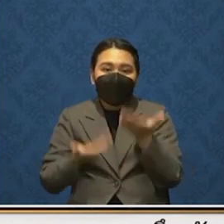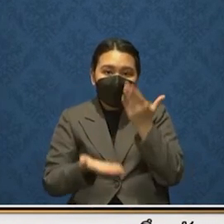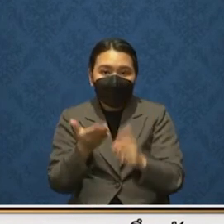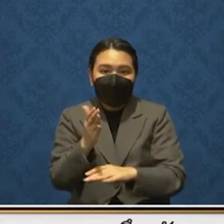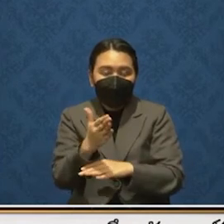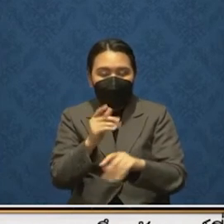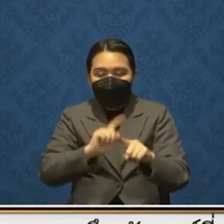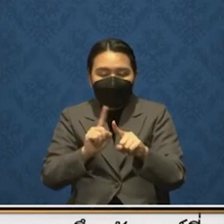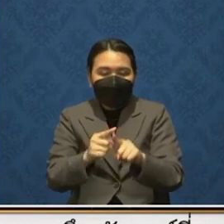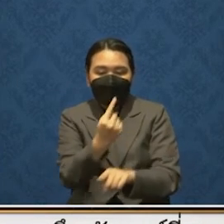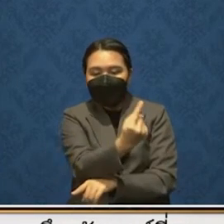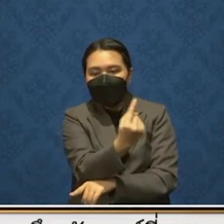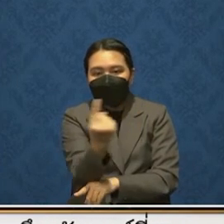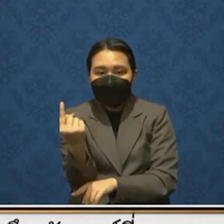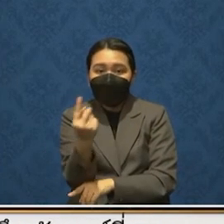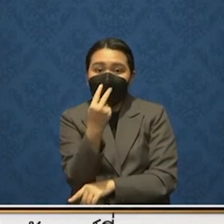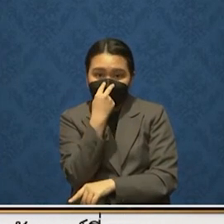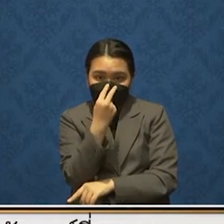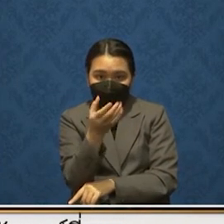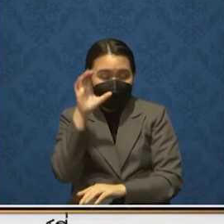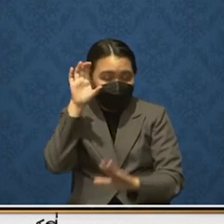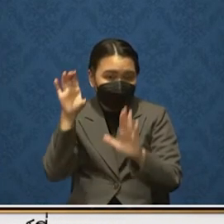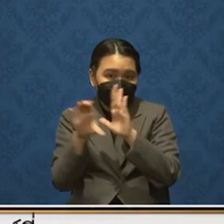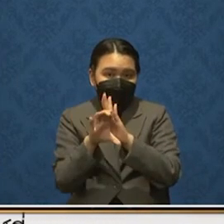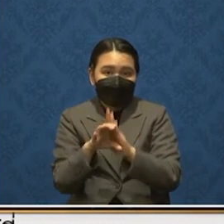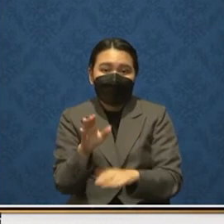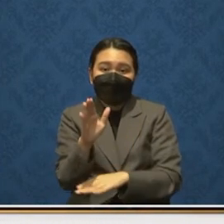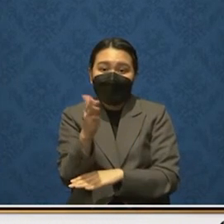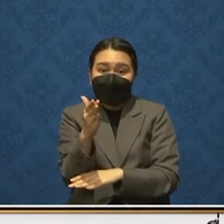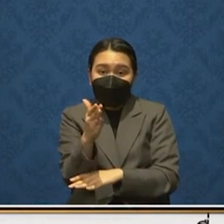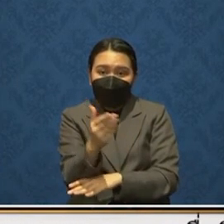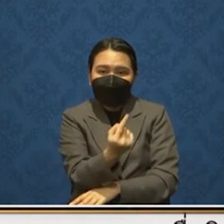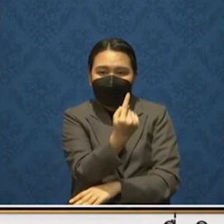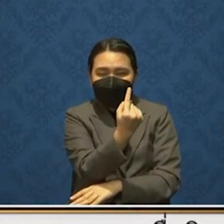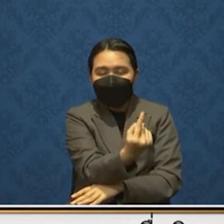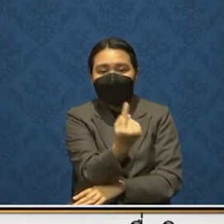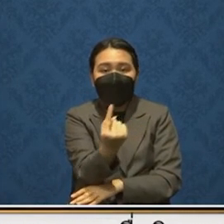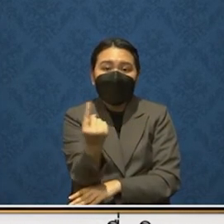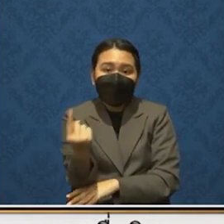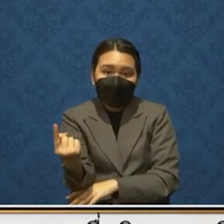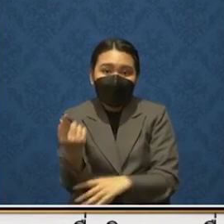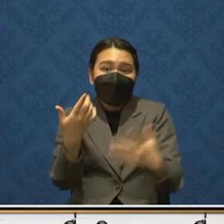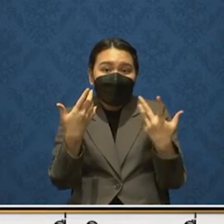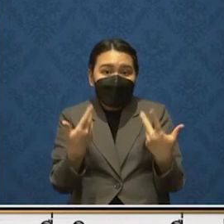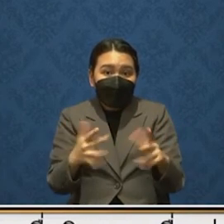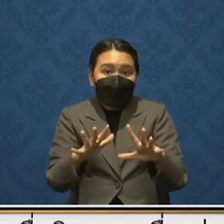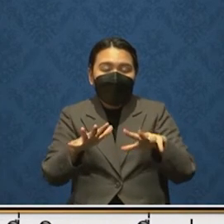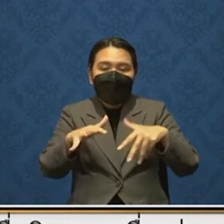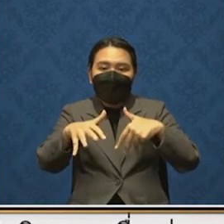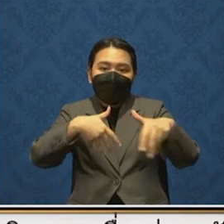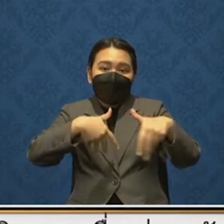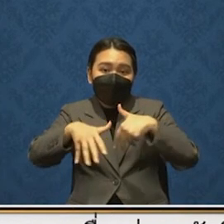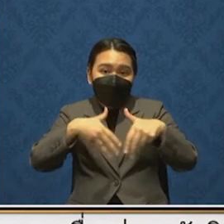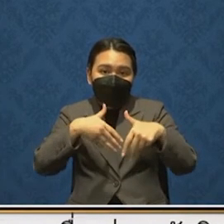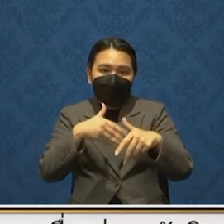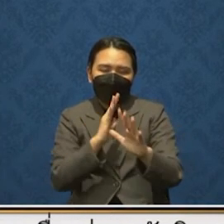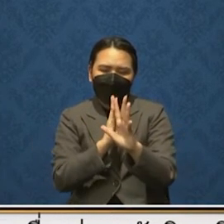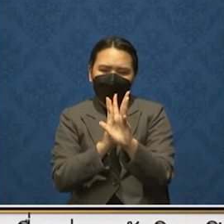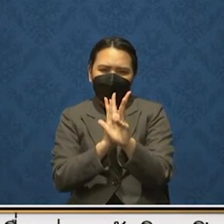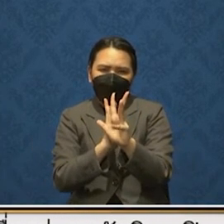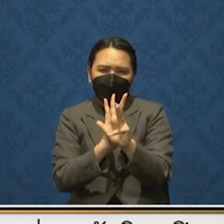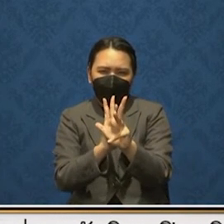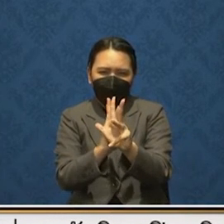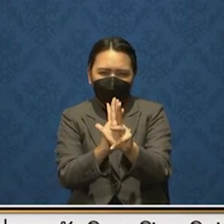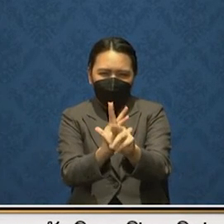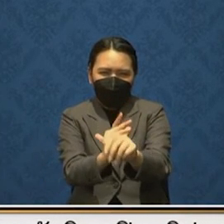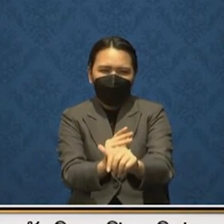ถ้าลองดในภาพดครับไปแจกแค่ปากรถึงตัวนะครับประกฎวพี่นองประชาชนมาเข้าคิวยาวเยีกนะ